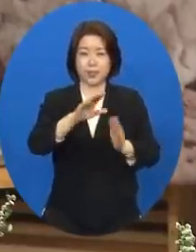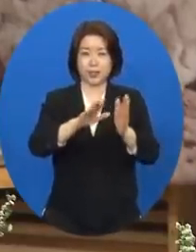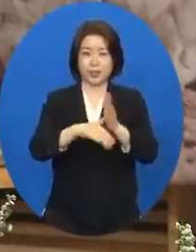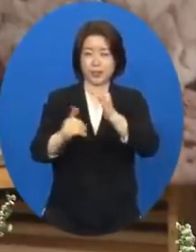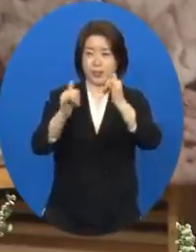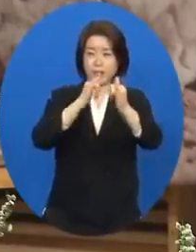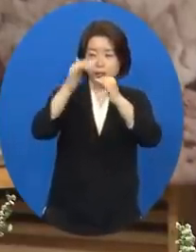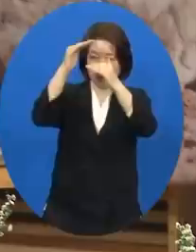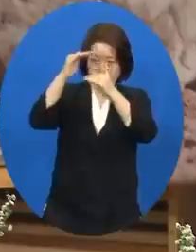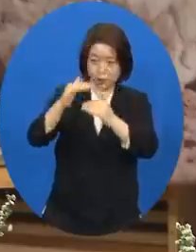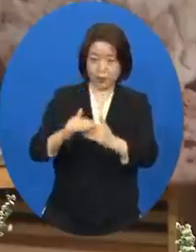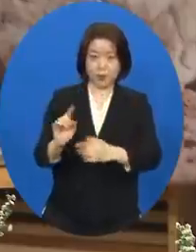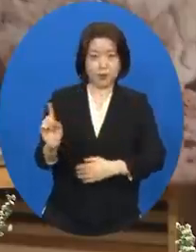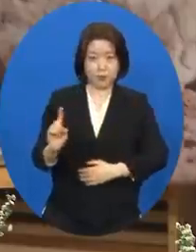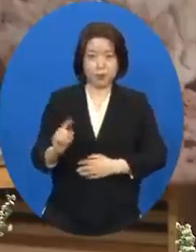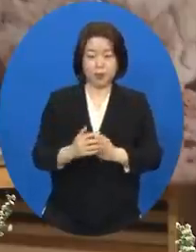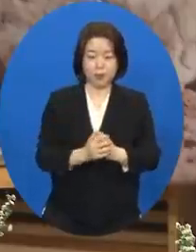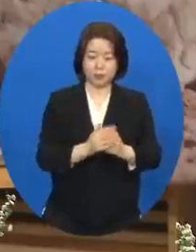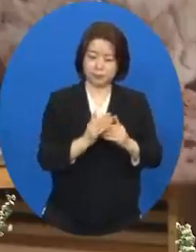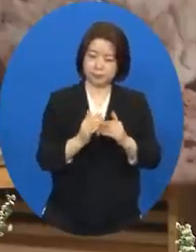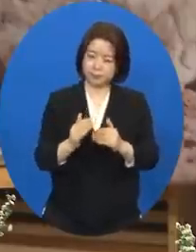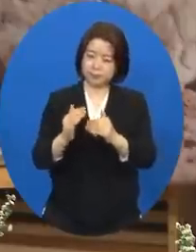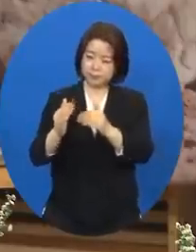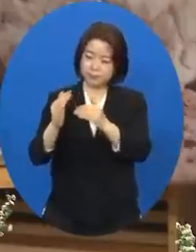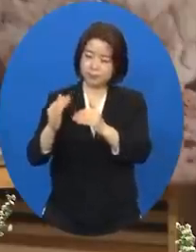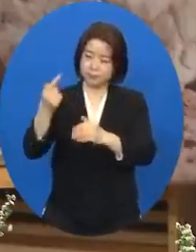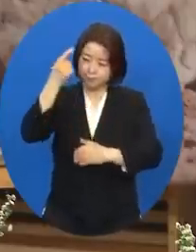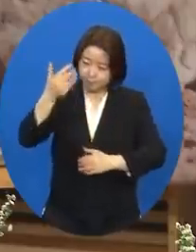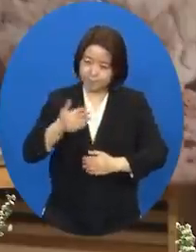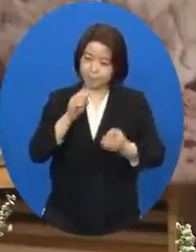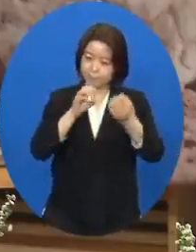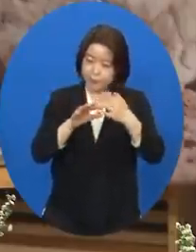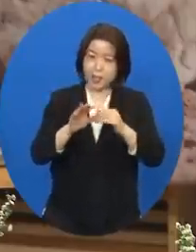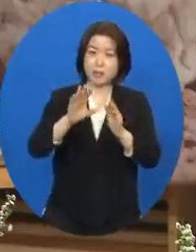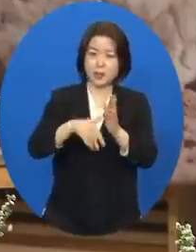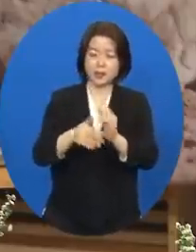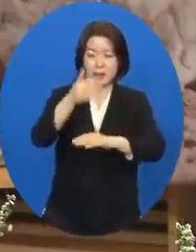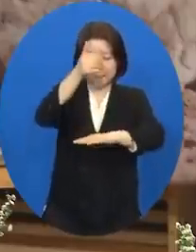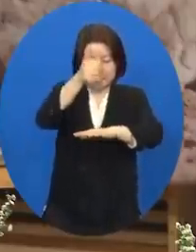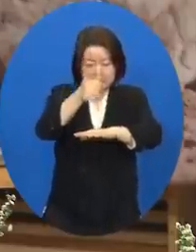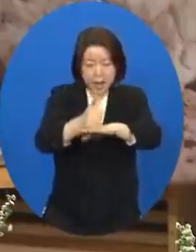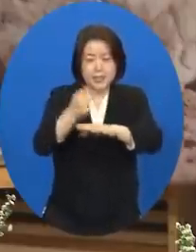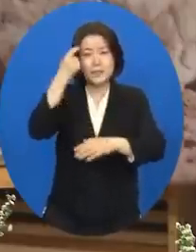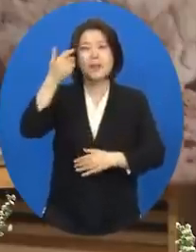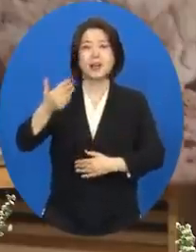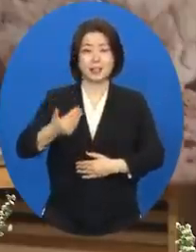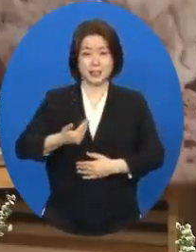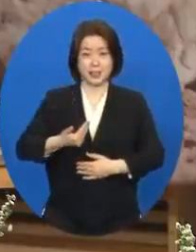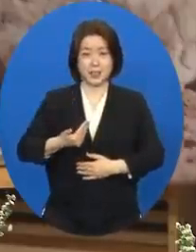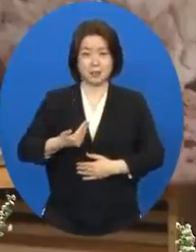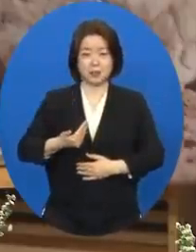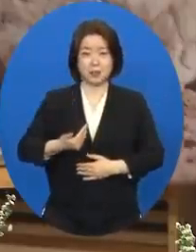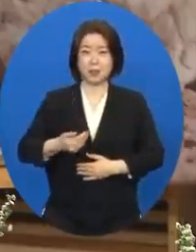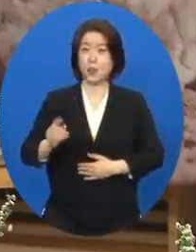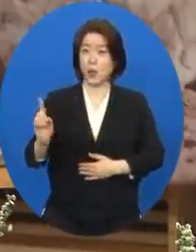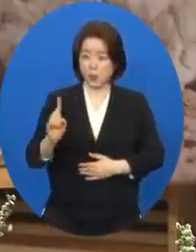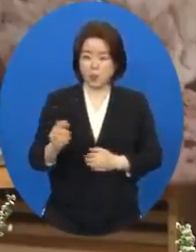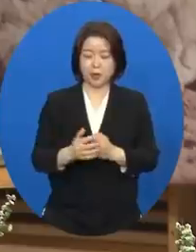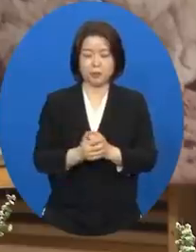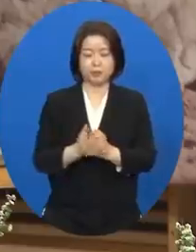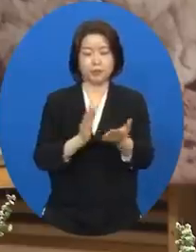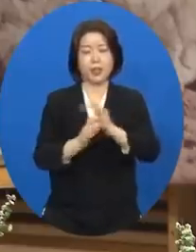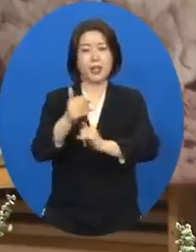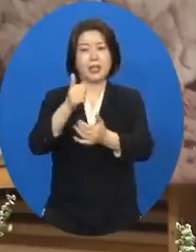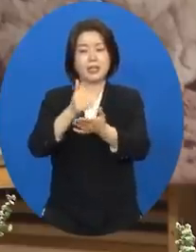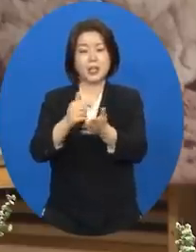내용이 쭉 진행이 되고 마지막에 질문을 하시더라구요 아 예수님을 믿지